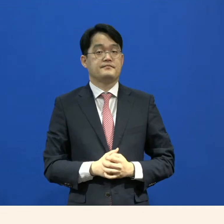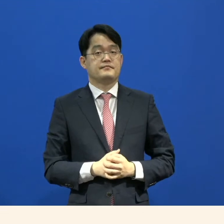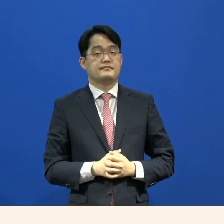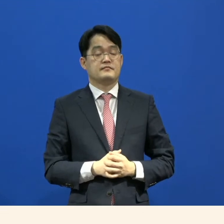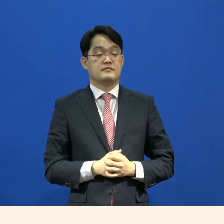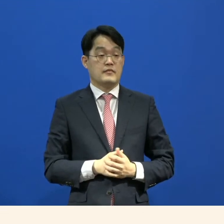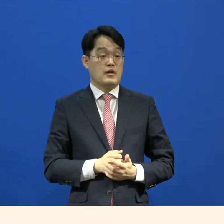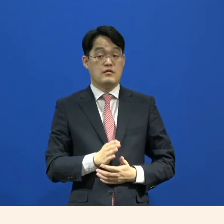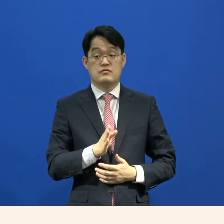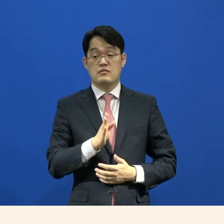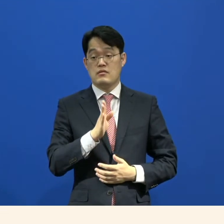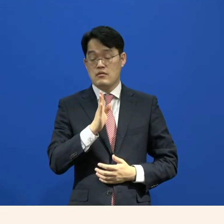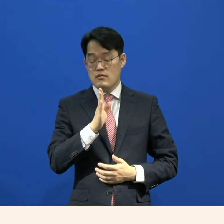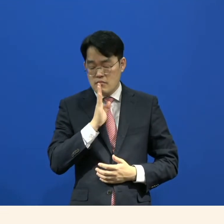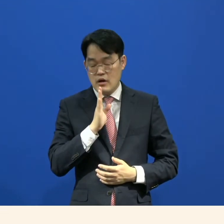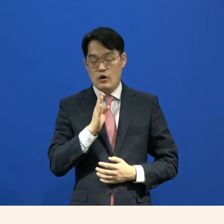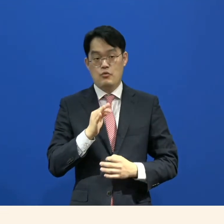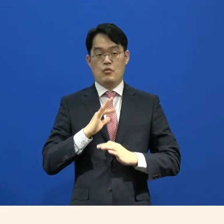엄청난 얘기죠.